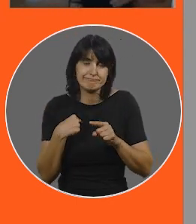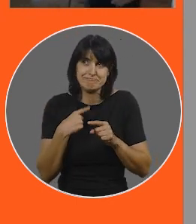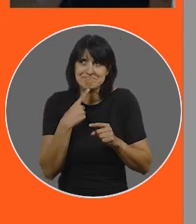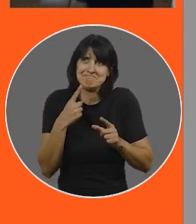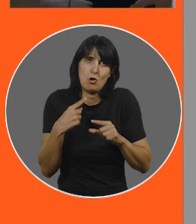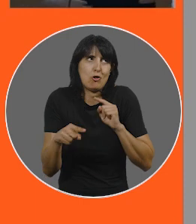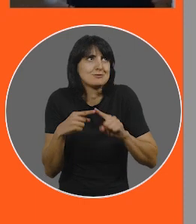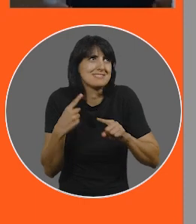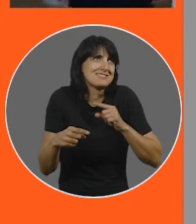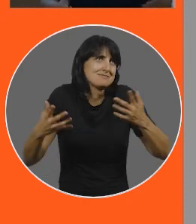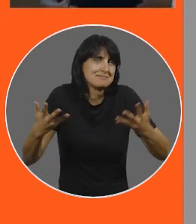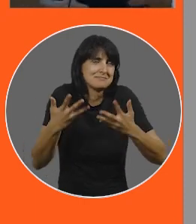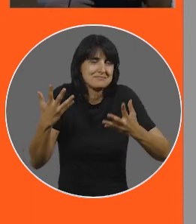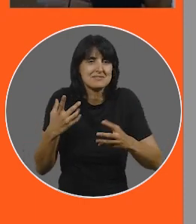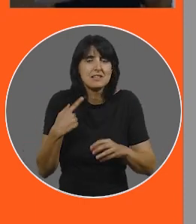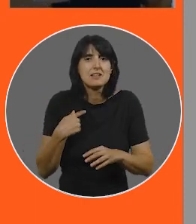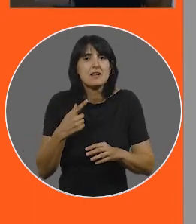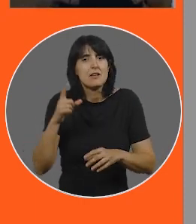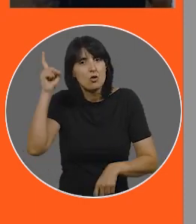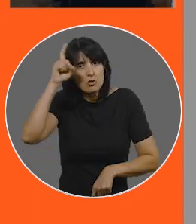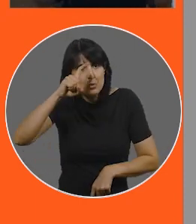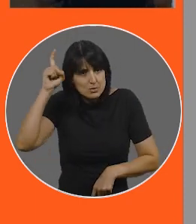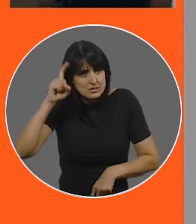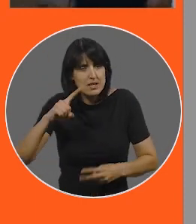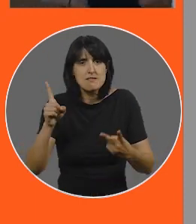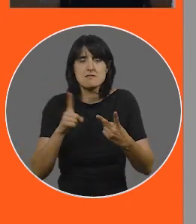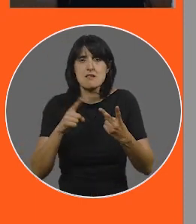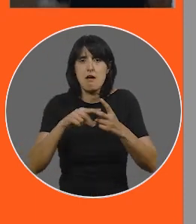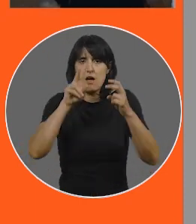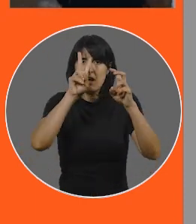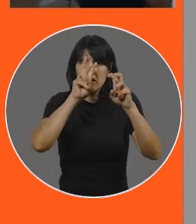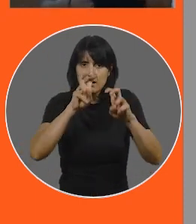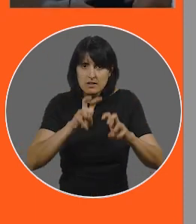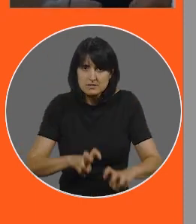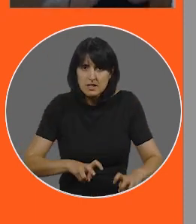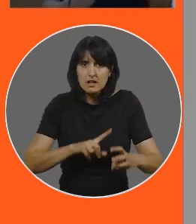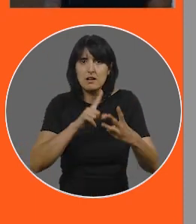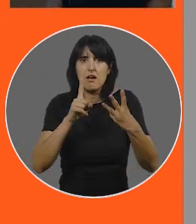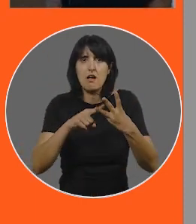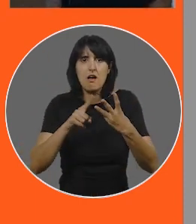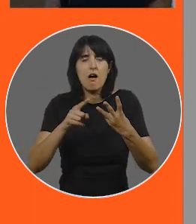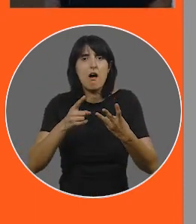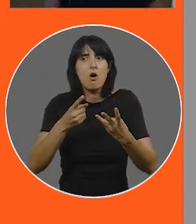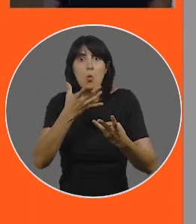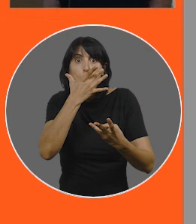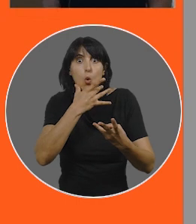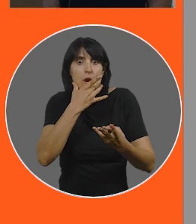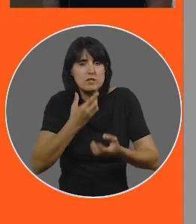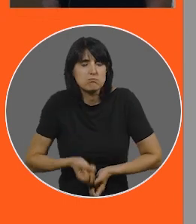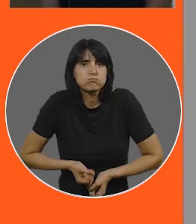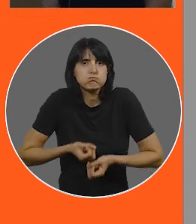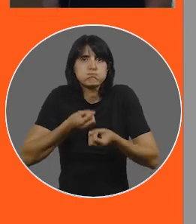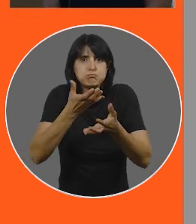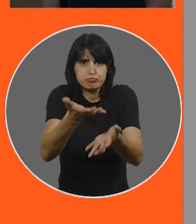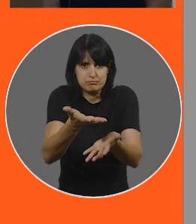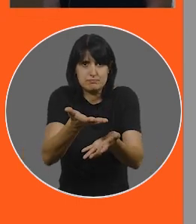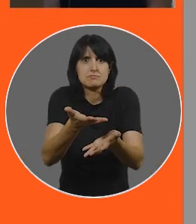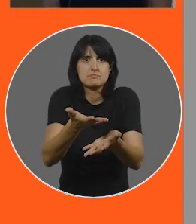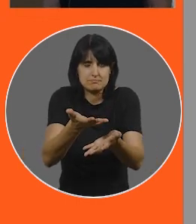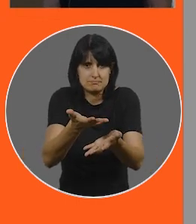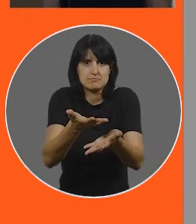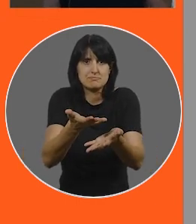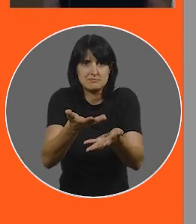fem coses. A la universitat fem docència, fem recerca i fem transferència, i a mi